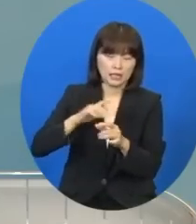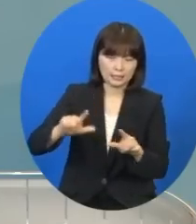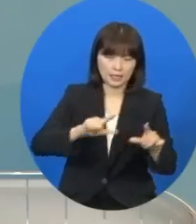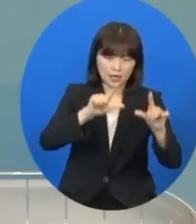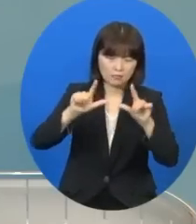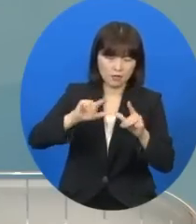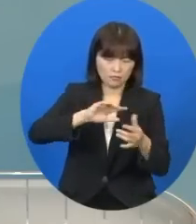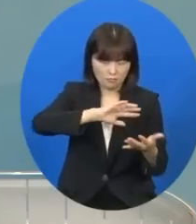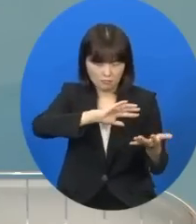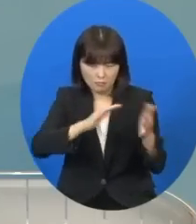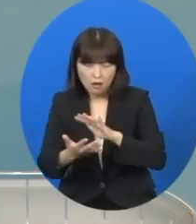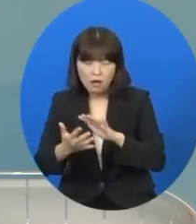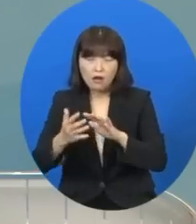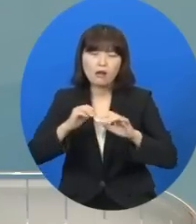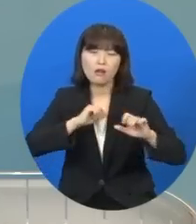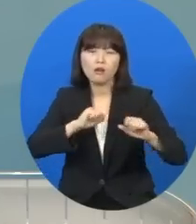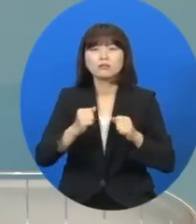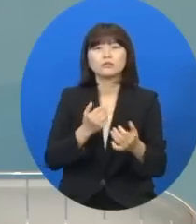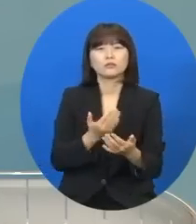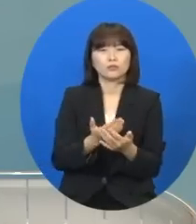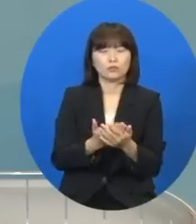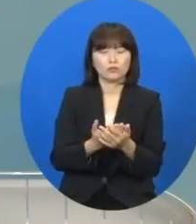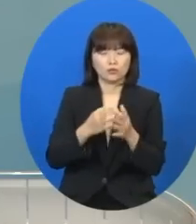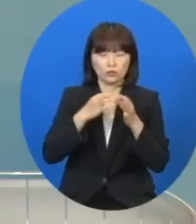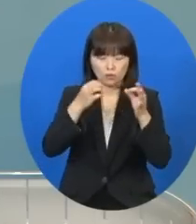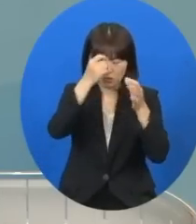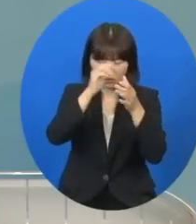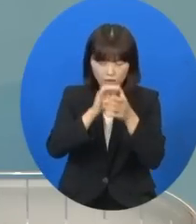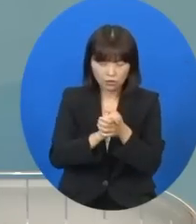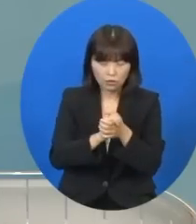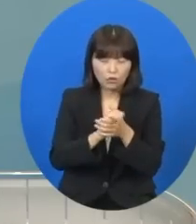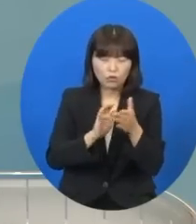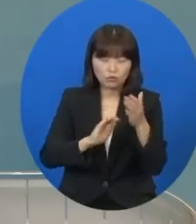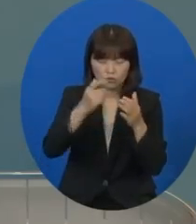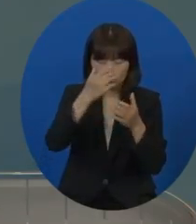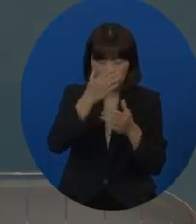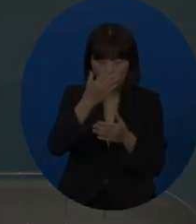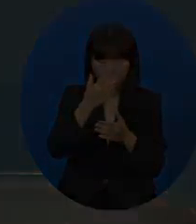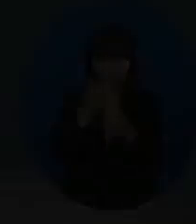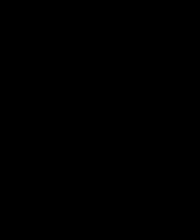바꿔지게 역사해 주옵소서. 우리 통성으로 기도하고 성찬을 받겠습니다.